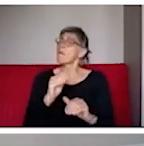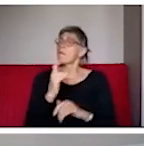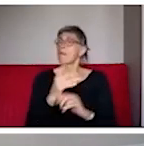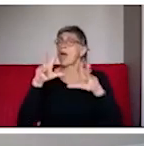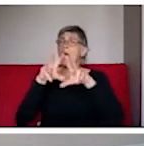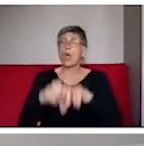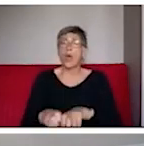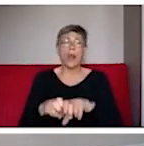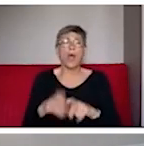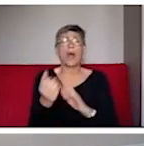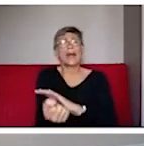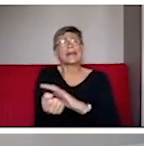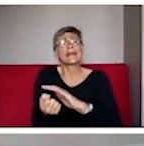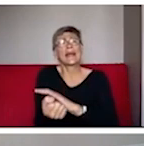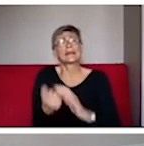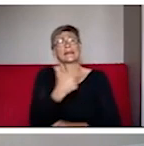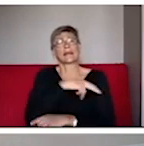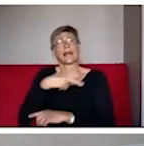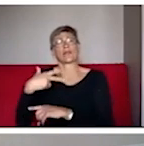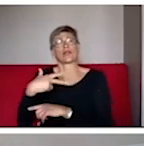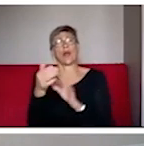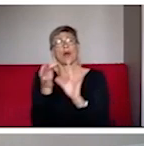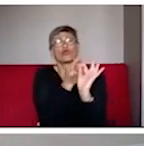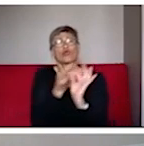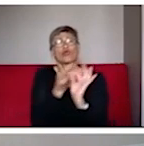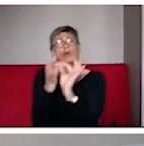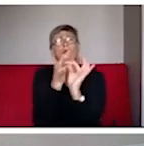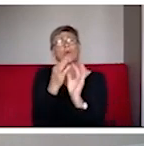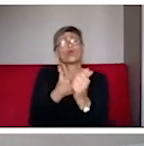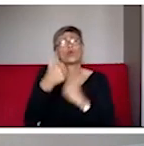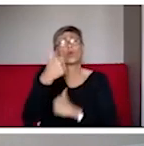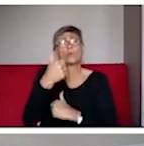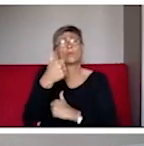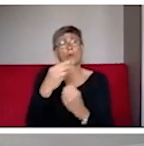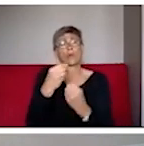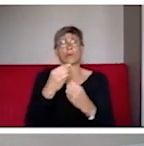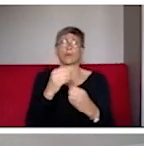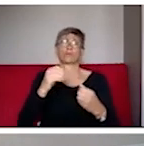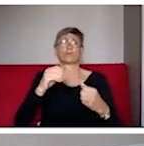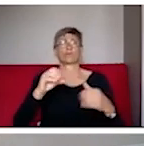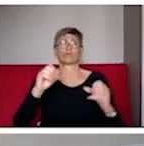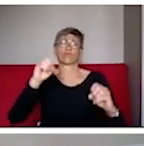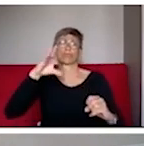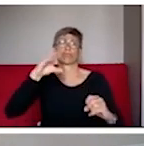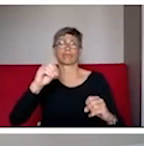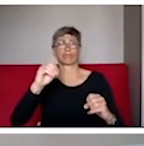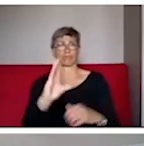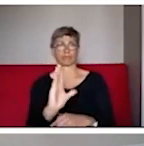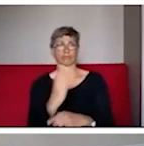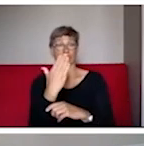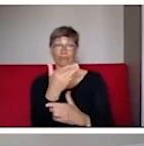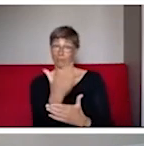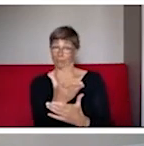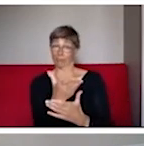Caisse nationale de solidarité pour l'autonomie, qui nous donne quand même une image à un instant T. C'est un échantillon